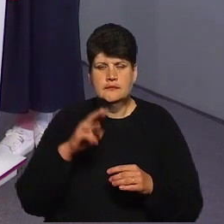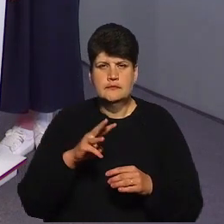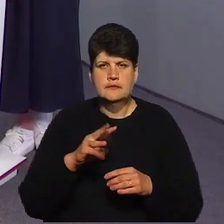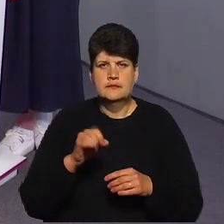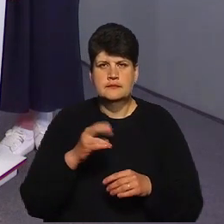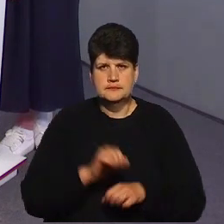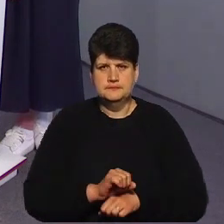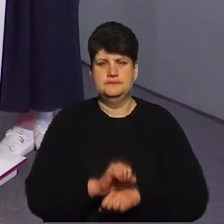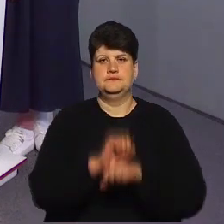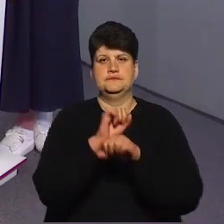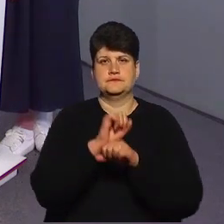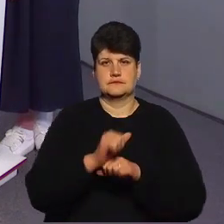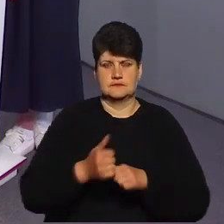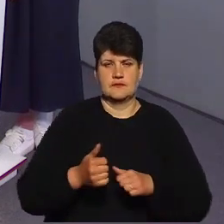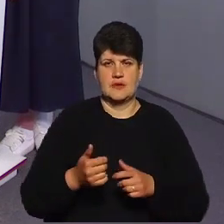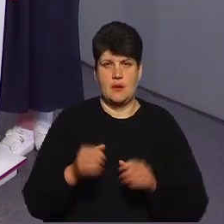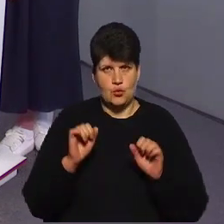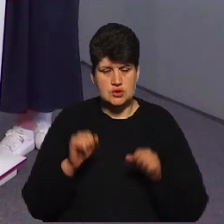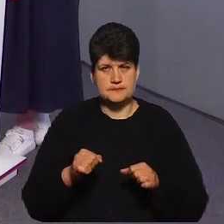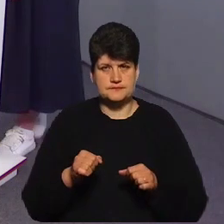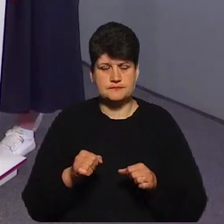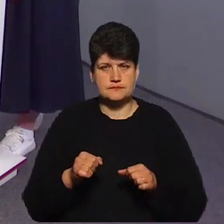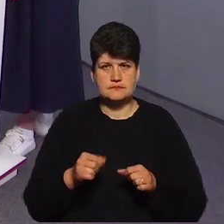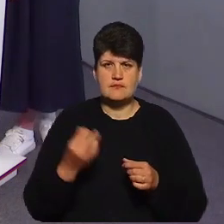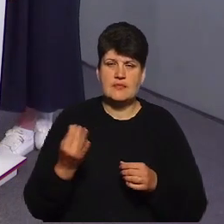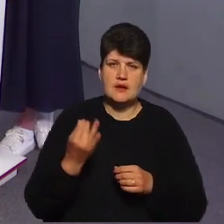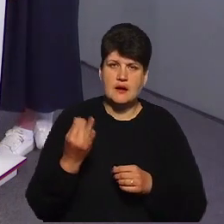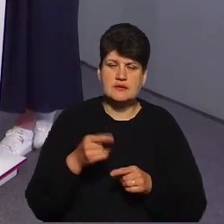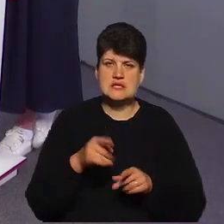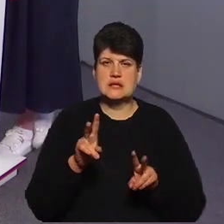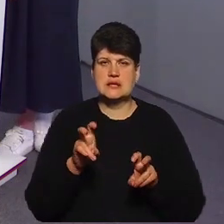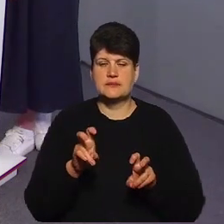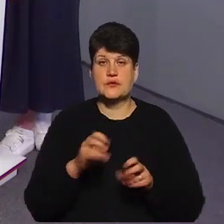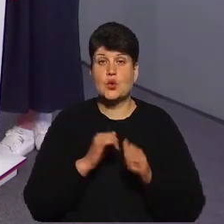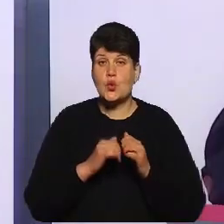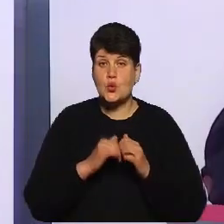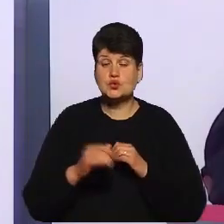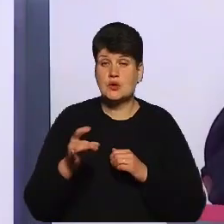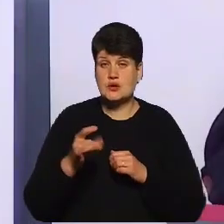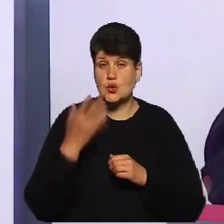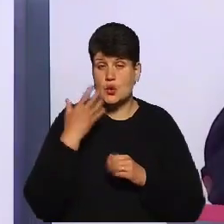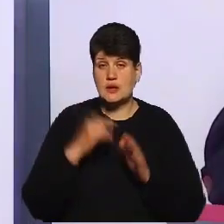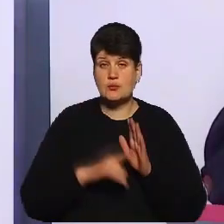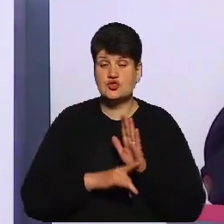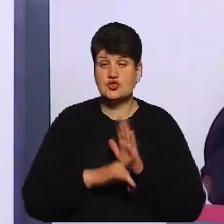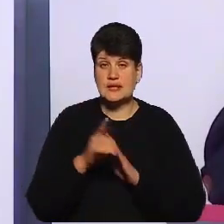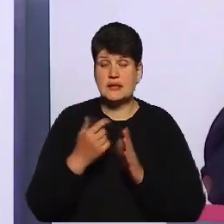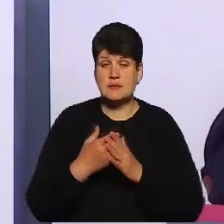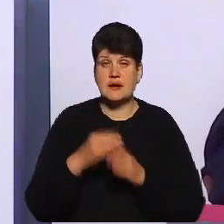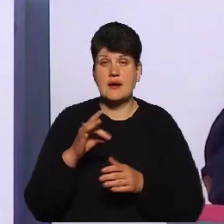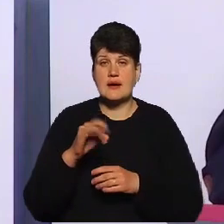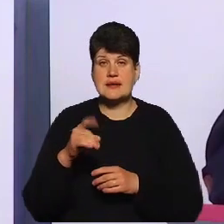можна сказати? Чи зацікавити буквально цією темою? Кожного разу, коли починається, наприклад, резиденти заїжджають, кожного